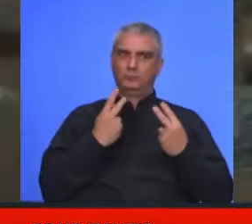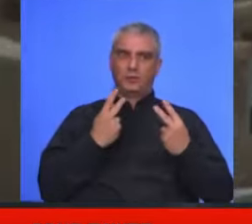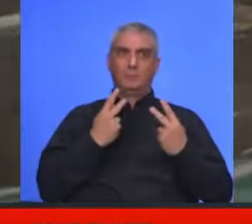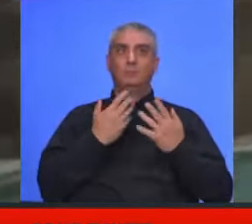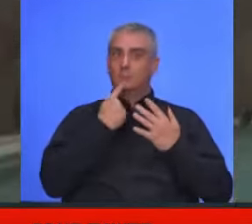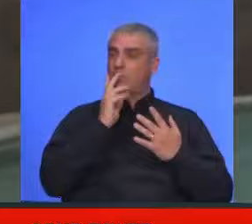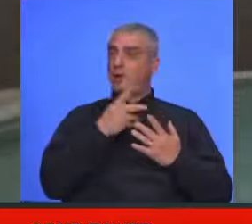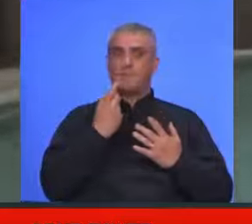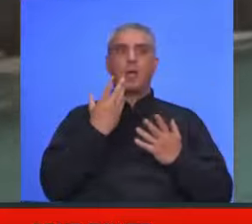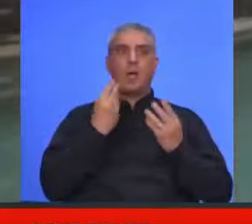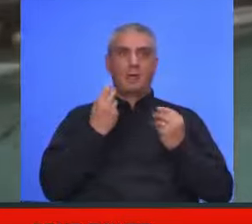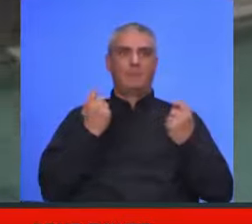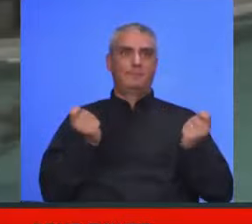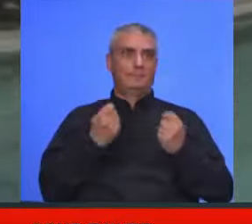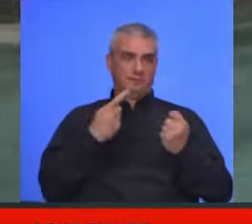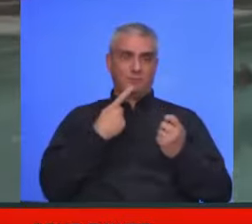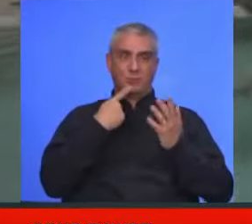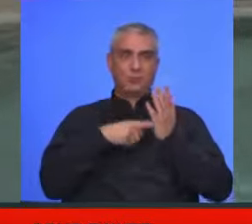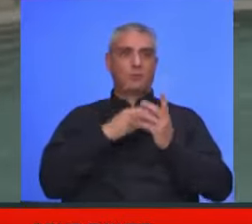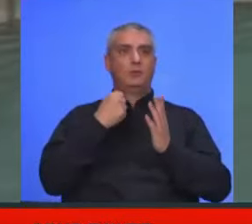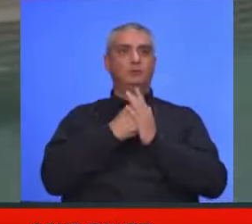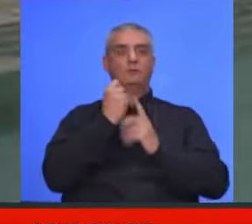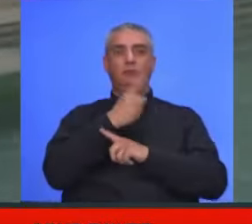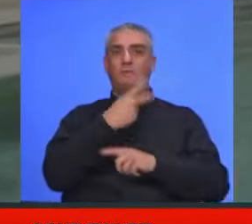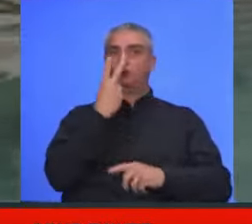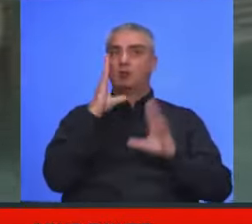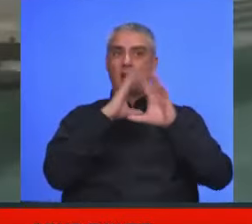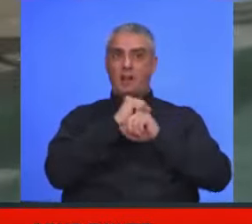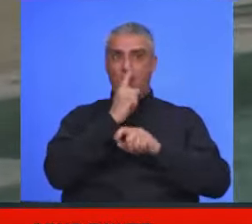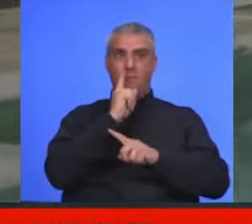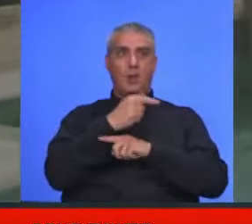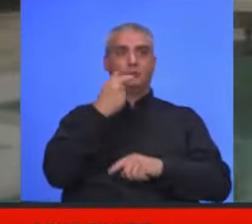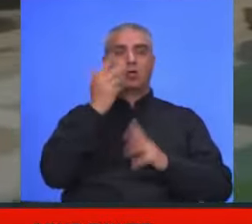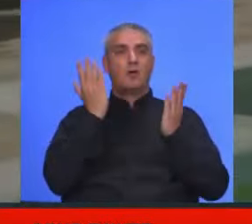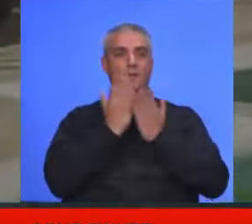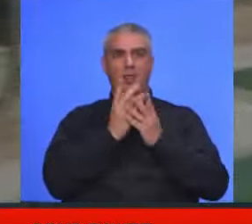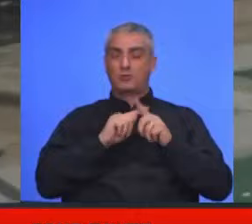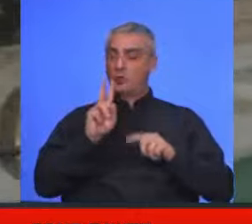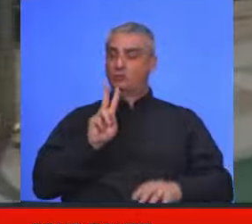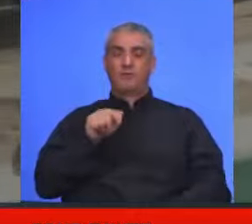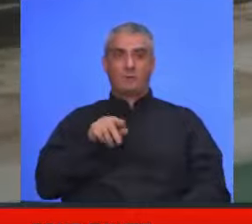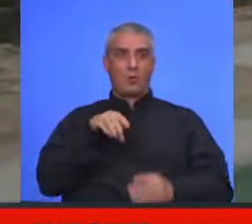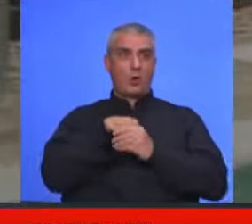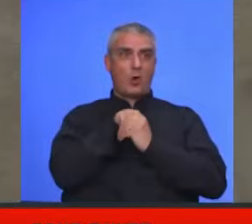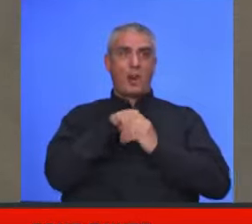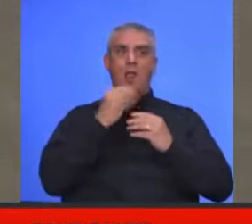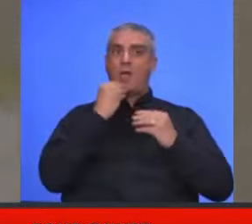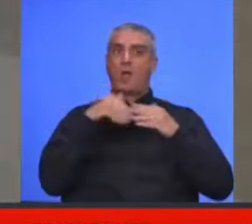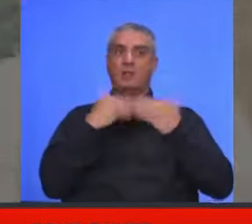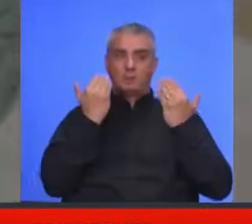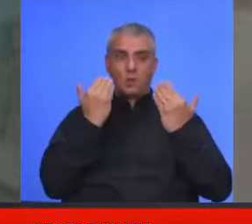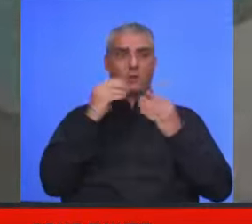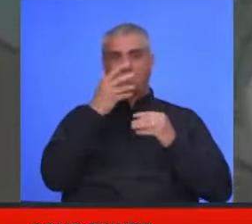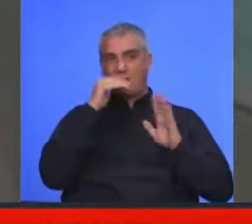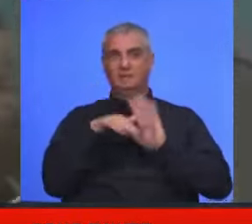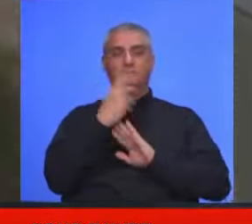גם בלא מעט מבצעים. כך למשל סוף שבוע של 2 לילות במלון ג'ייקוב באילת, בחודש פברואר, כולל ארוחת בוקר, ועזיבה